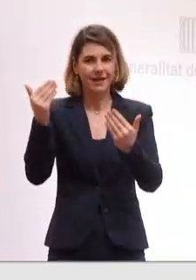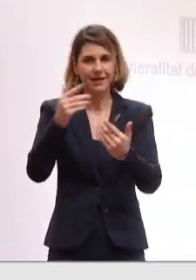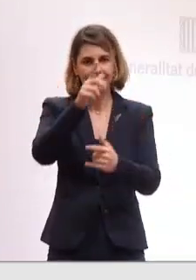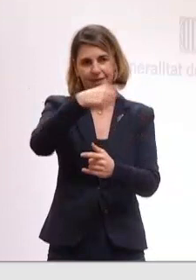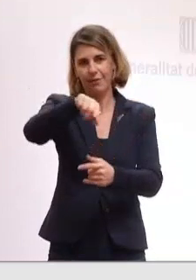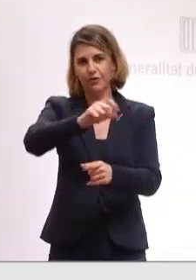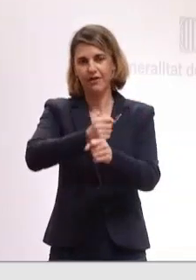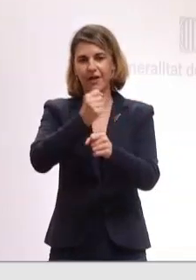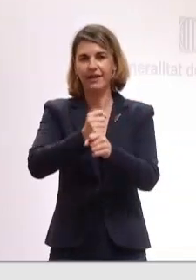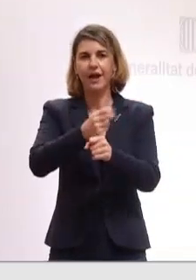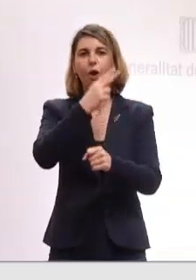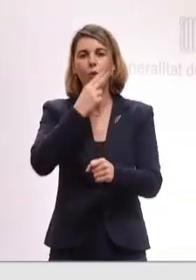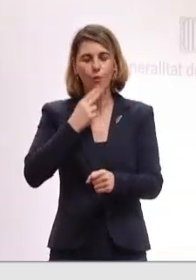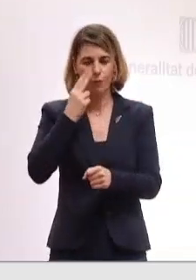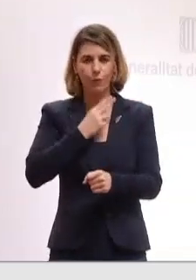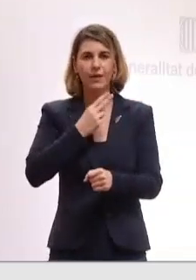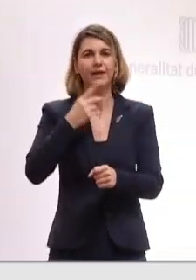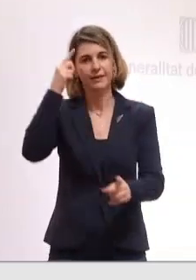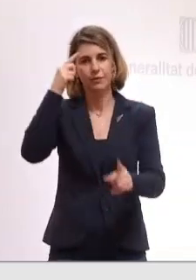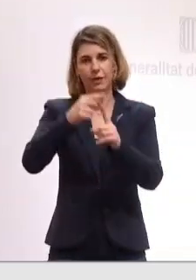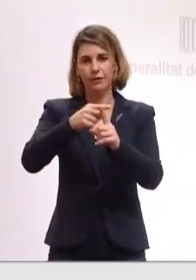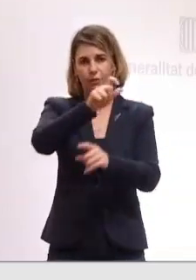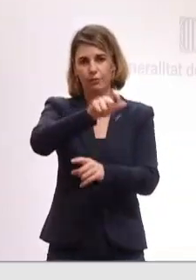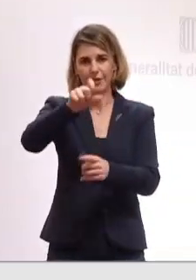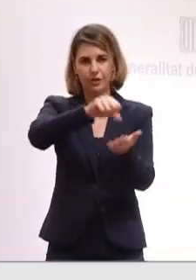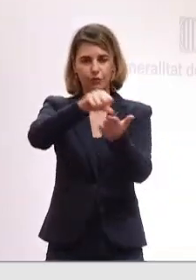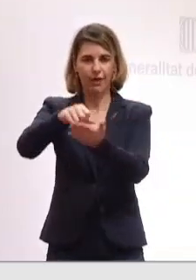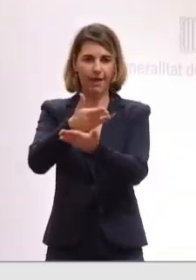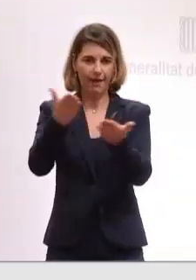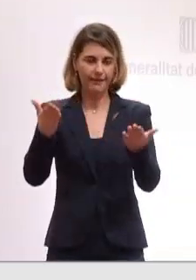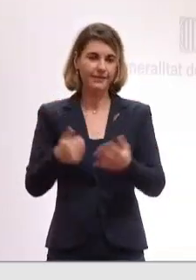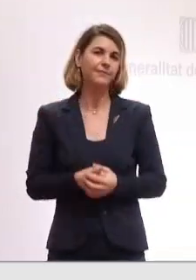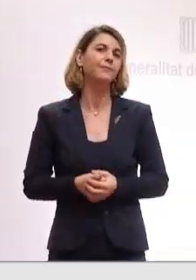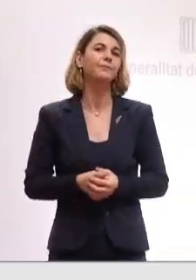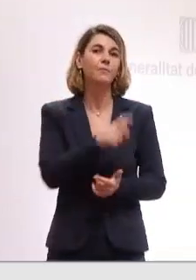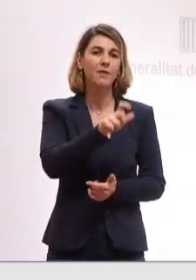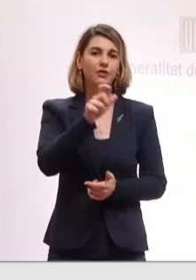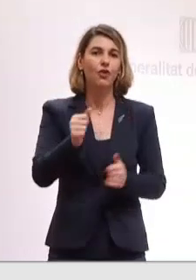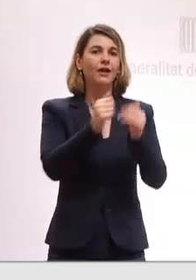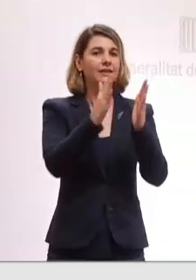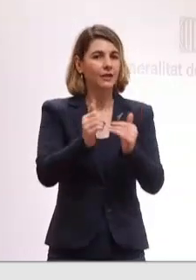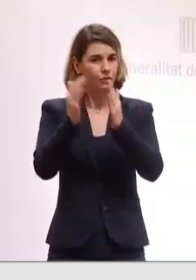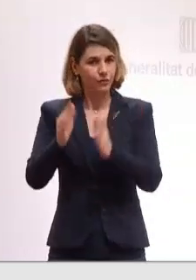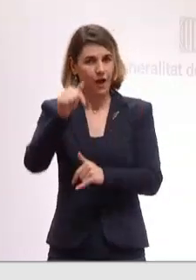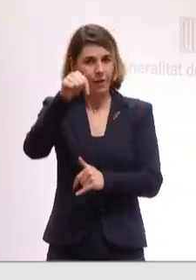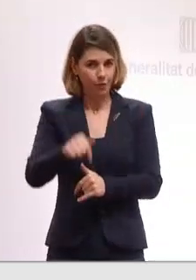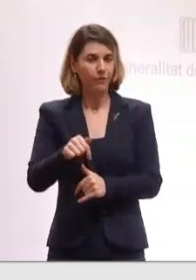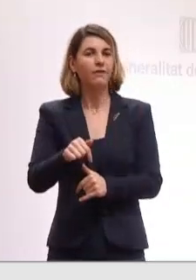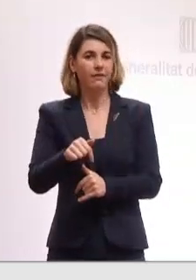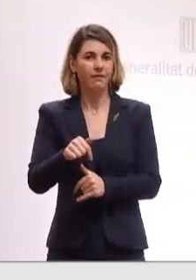vostra feina i el compromís envers a la ciutadania. Les persones i institucions que hem distingit